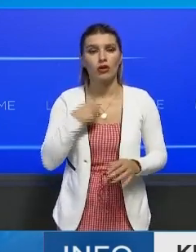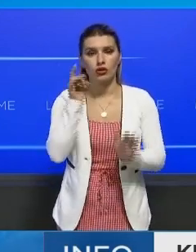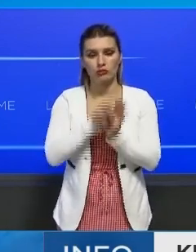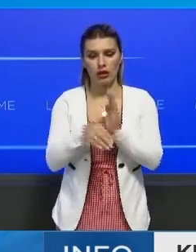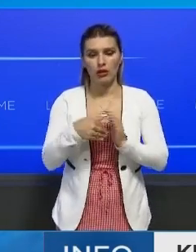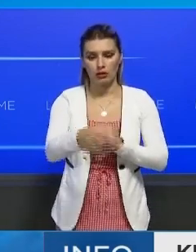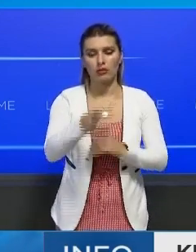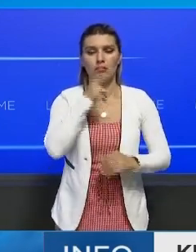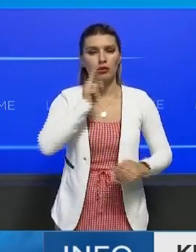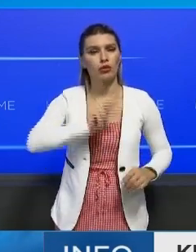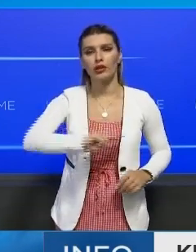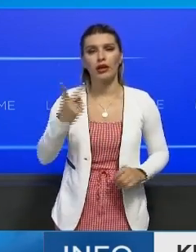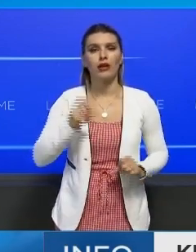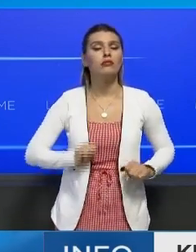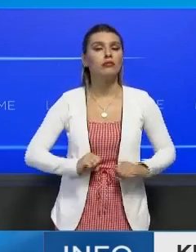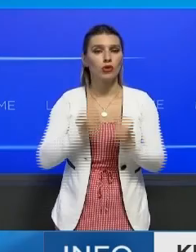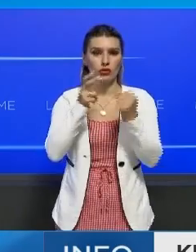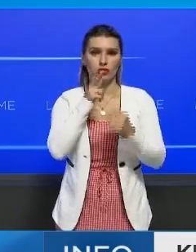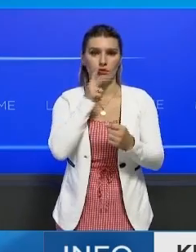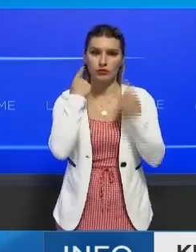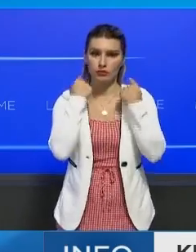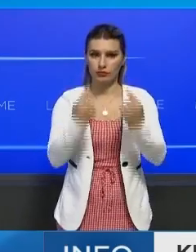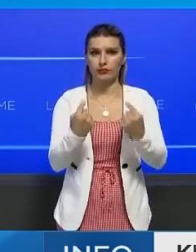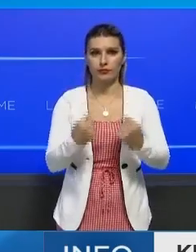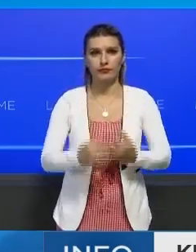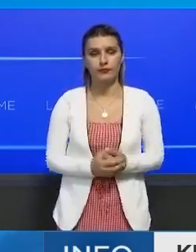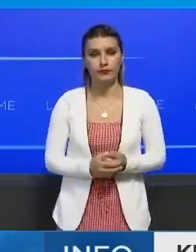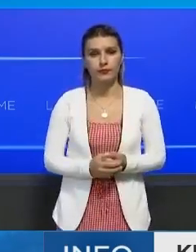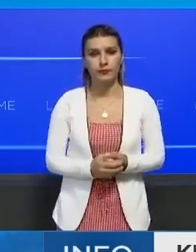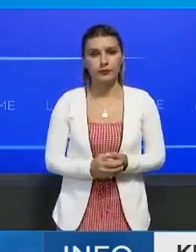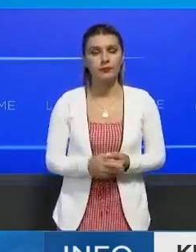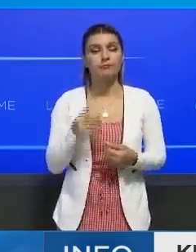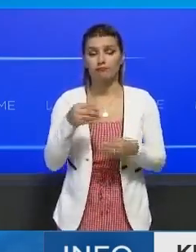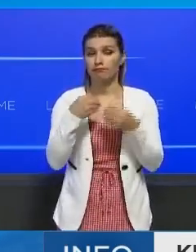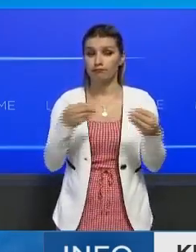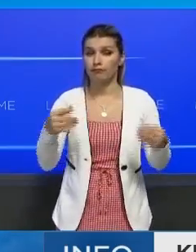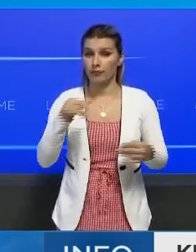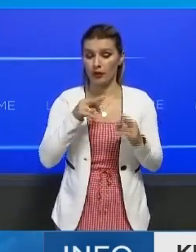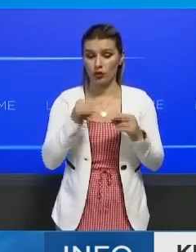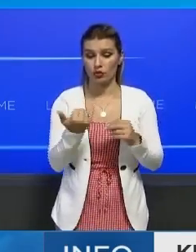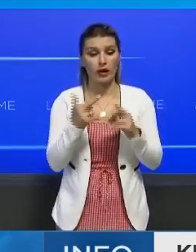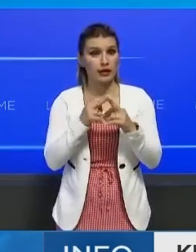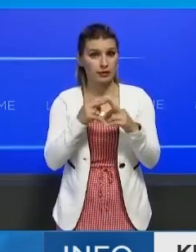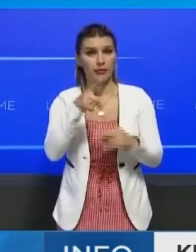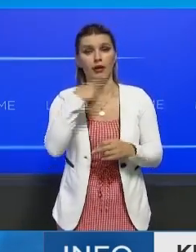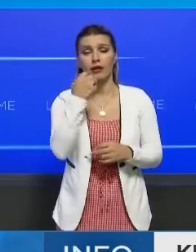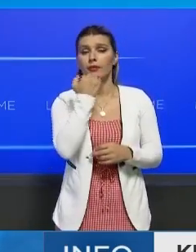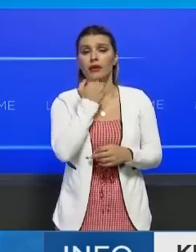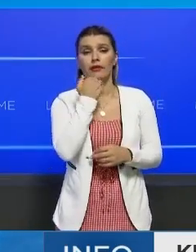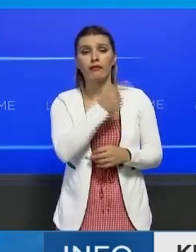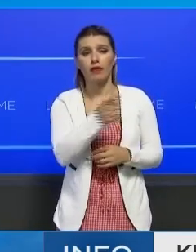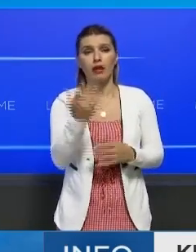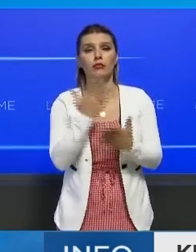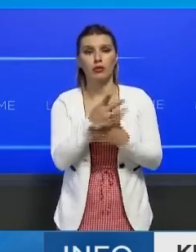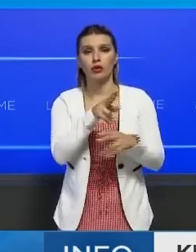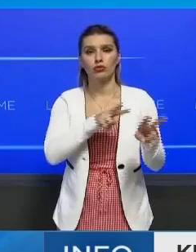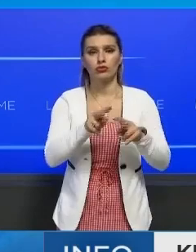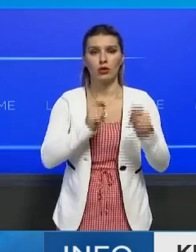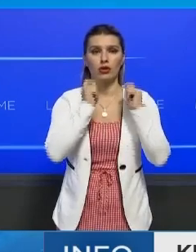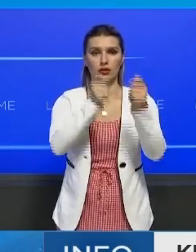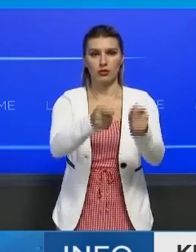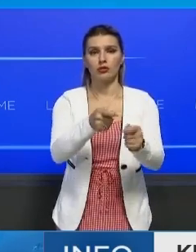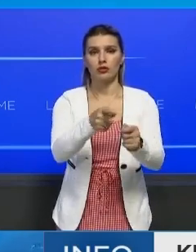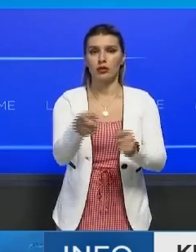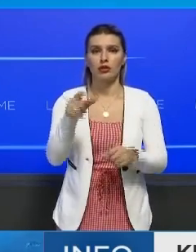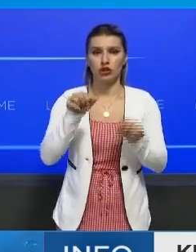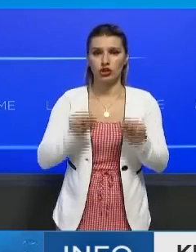do të shrujmë masat dhe do të i radikalizojmë. Azemi tha se sindikata e punëtorëve të sektorit privat ka paditur qeverinë në gjykatën